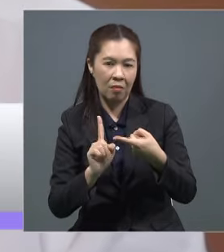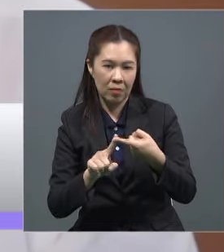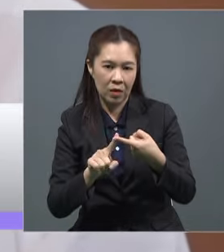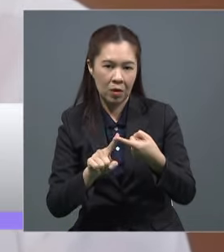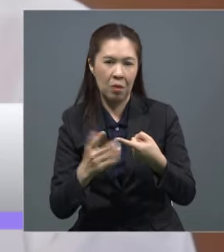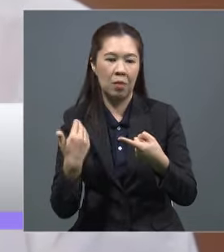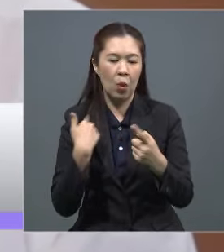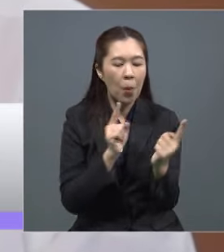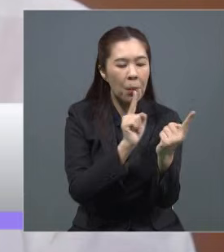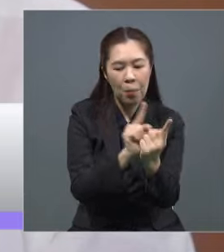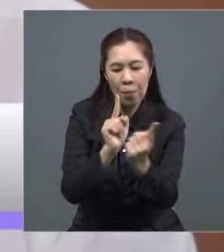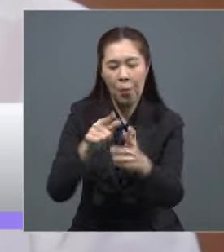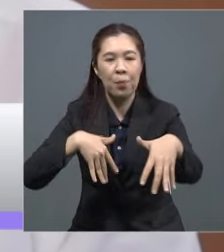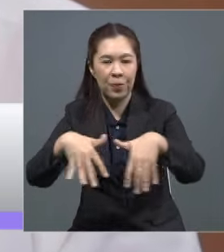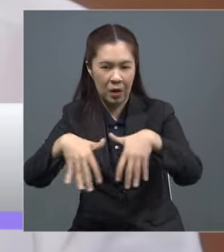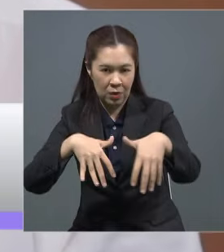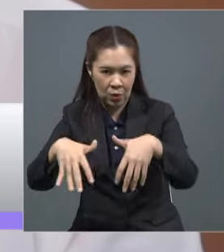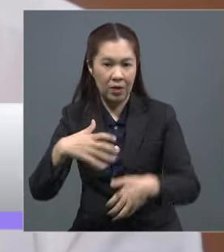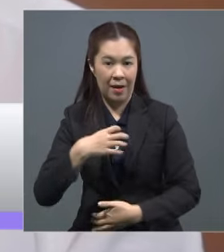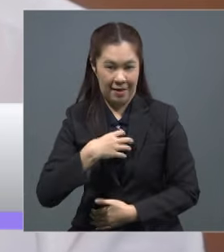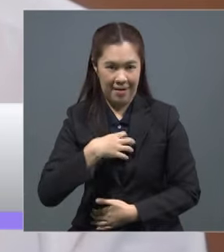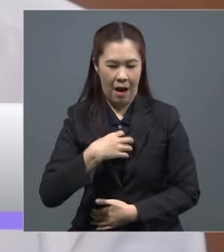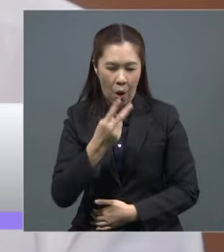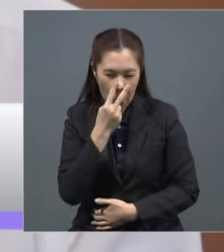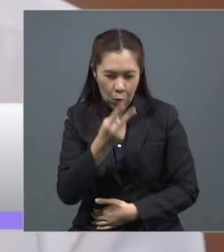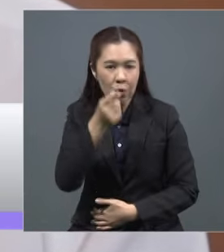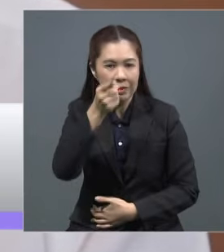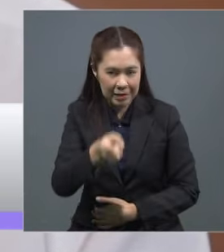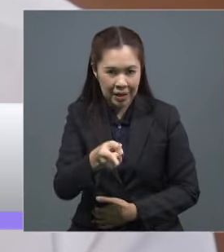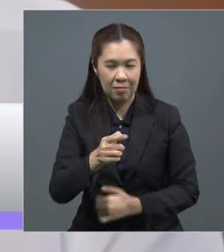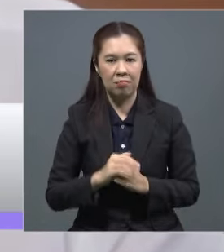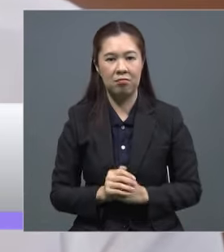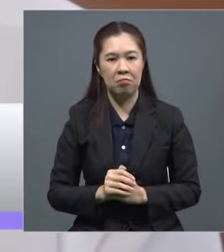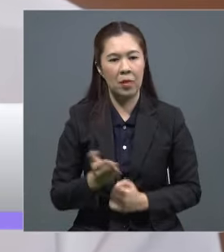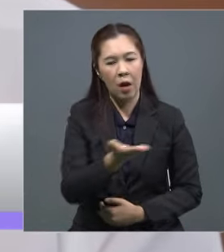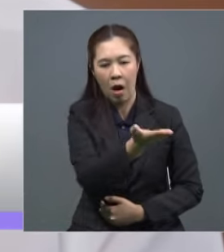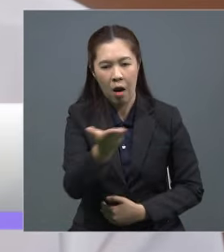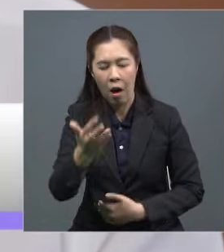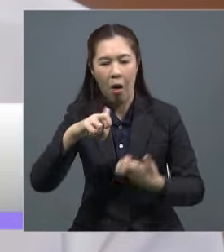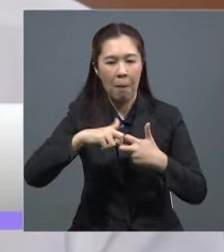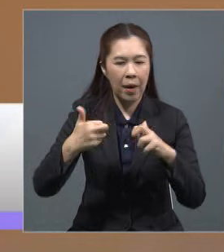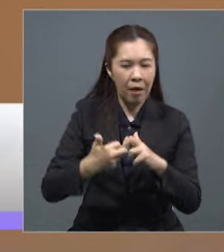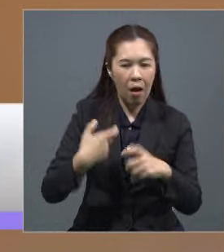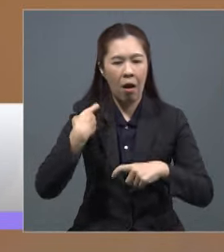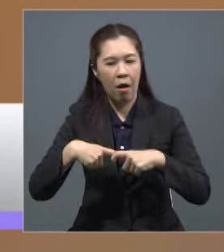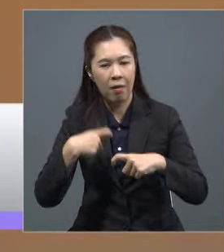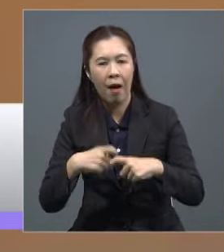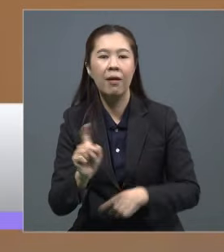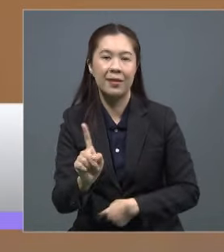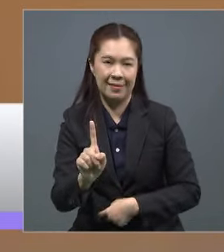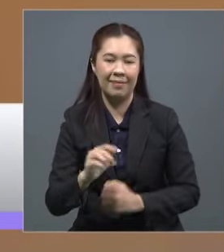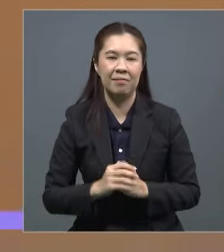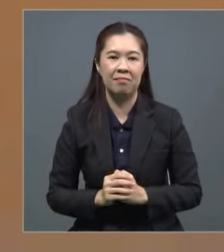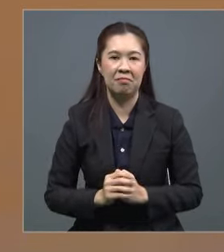ชนต้องมีการพบปะมวลชนเพราะเราต้องการจะได้เห็นจริงๆว่าในสายตาเเนี่ยเมีความทุกข์ยากมากน้อยขนาดไหนอือเรื่องบางเรื่องนี่ที่เขา